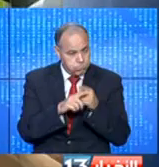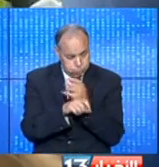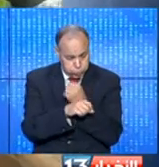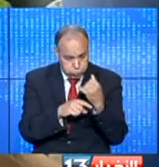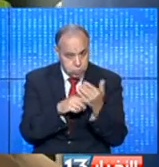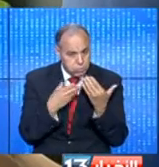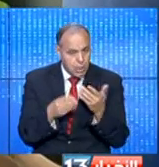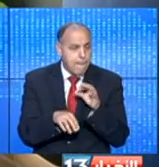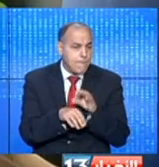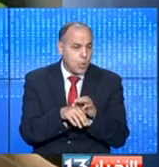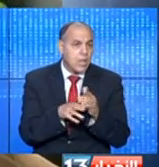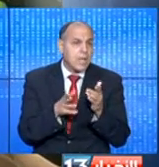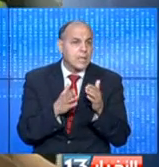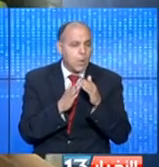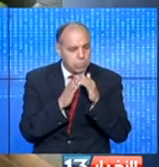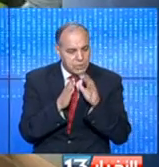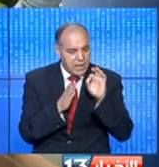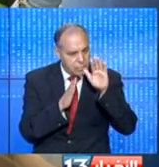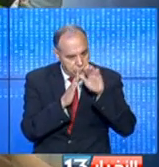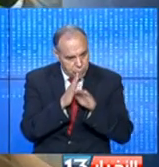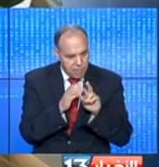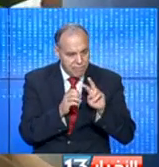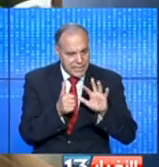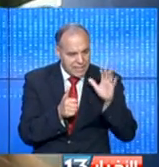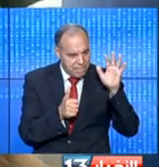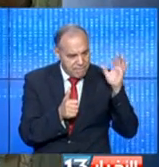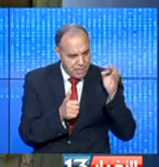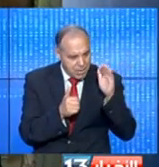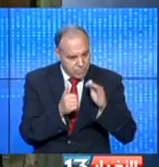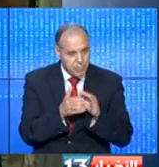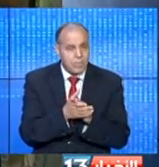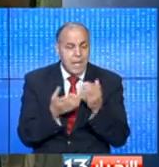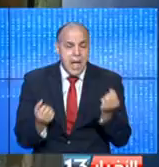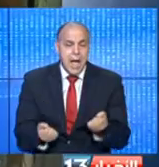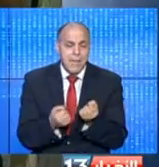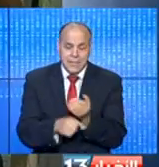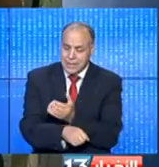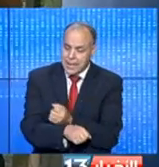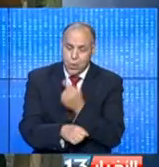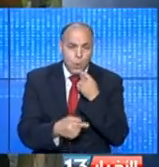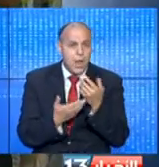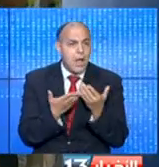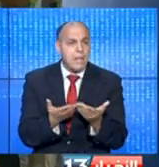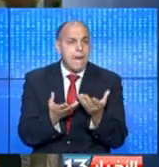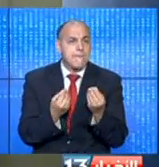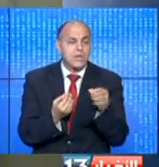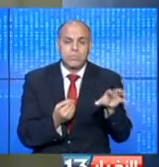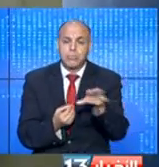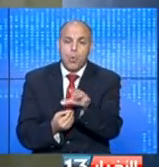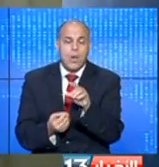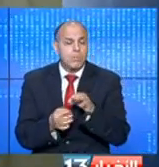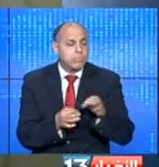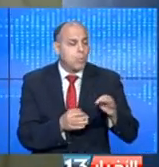حلوا تكون مرضى، توا هبطنا على 30، وصلنا 26 مثلا البارح في المئة. حملات التلقيح التي شملت عديد المناطق